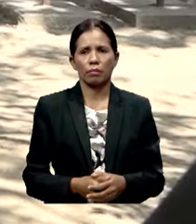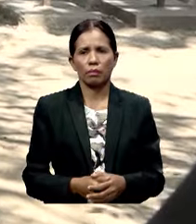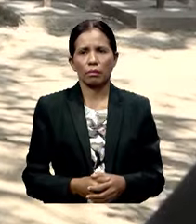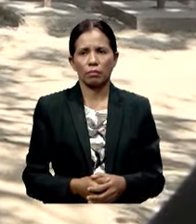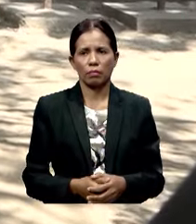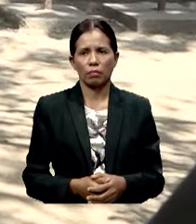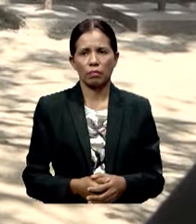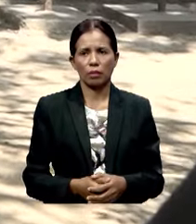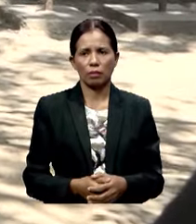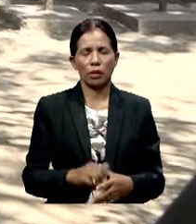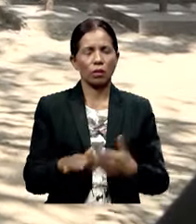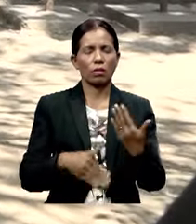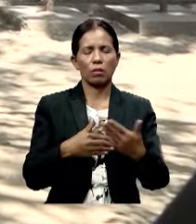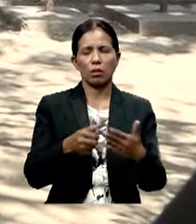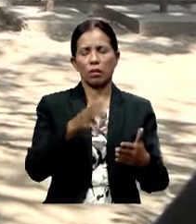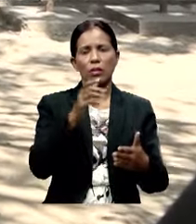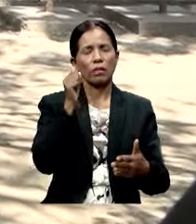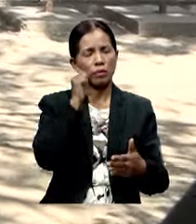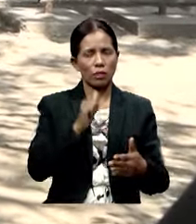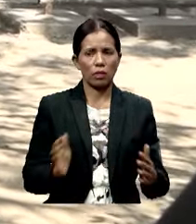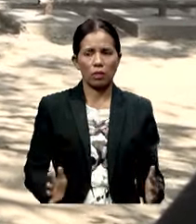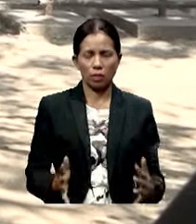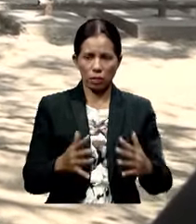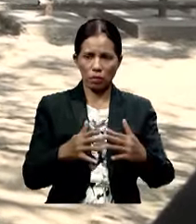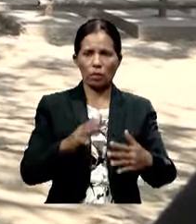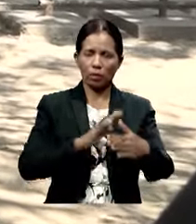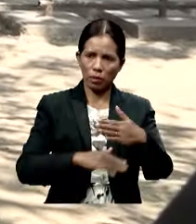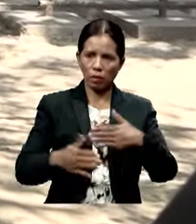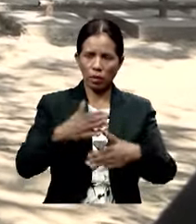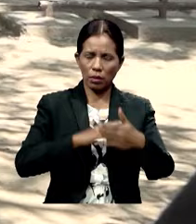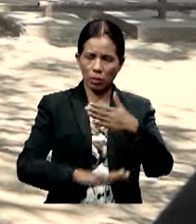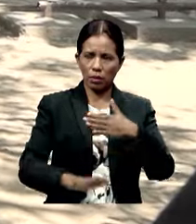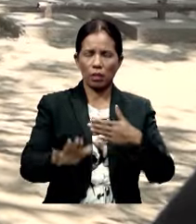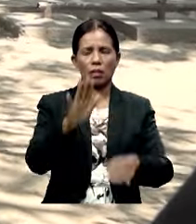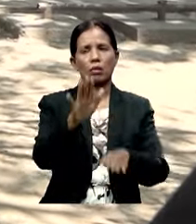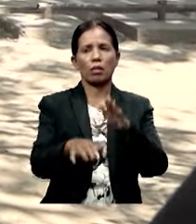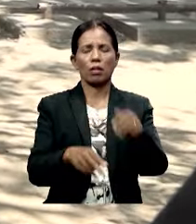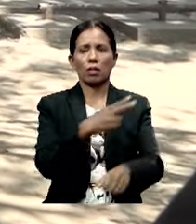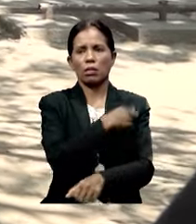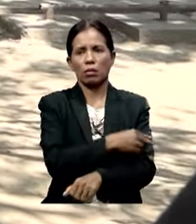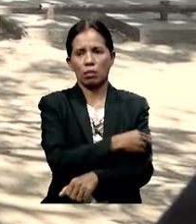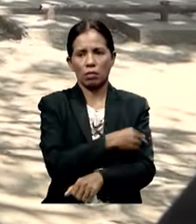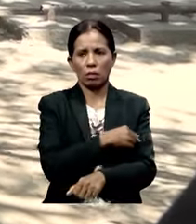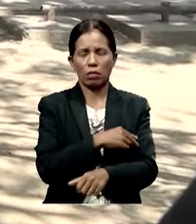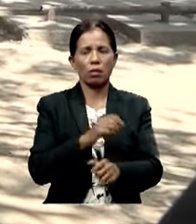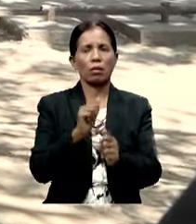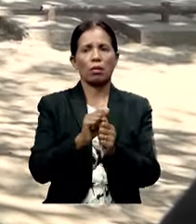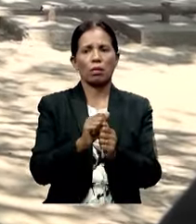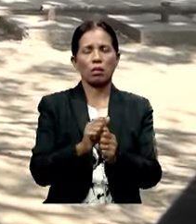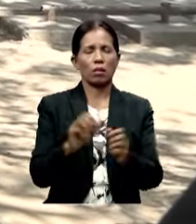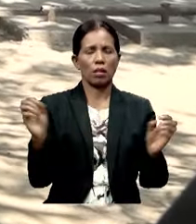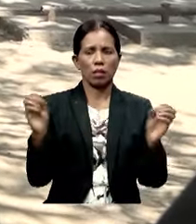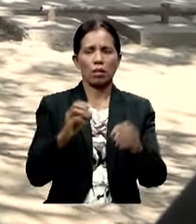be mayorian sa inang isin ruas sirne kalung balung atu lauba be ansa hospital Bot cerne minus liu